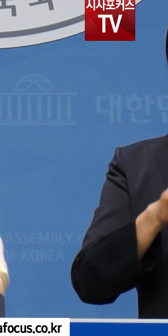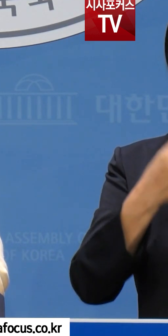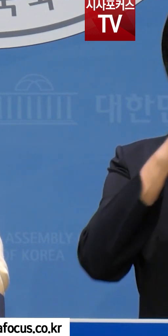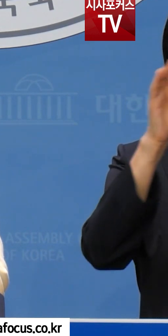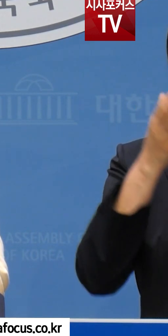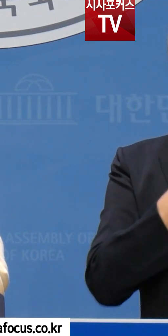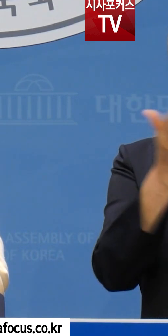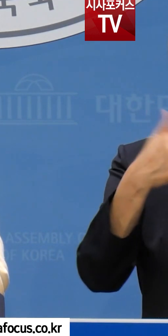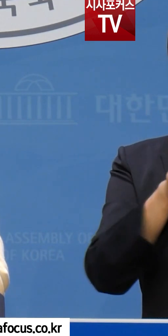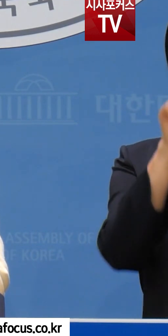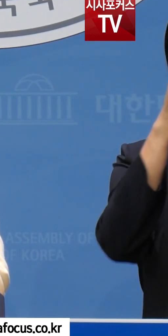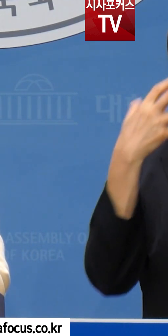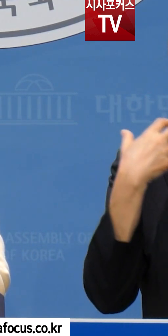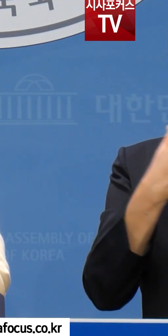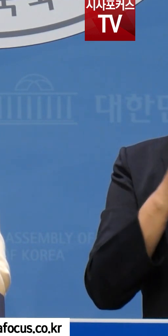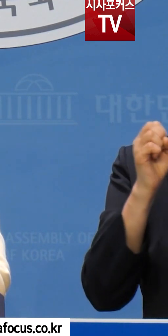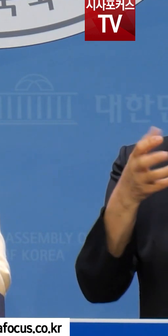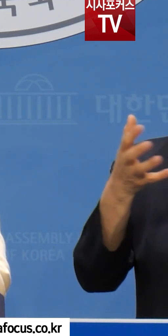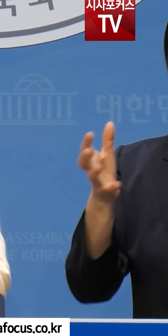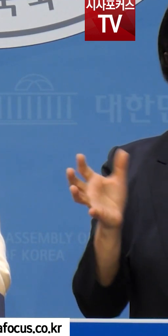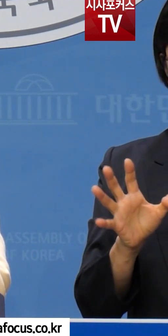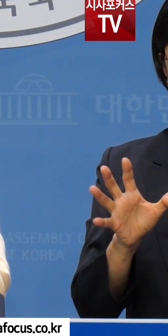위해 정부 여당은